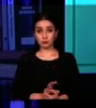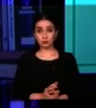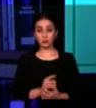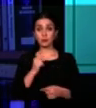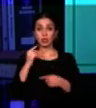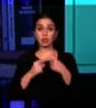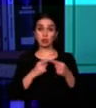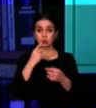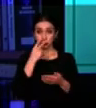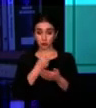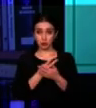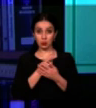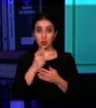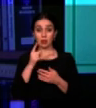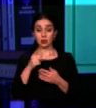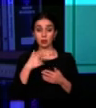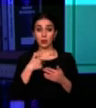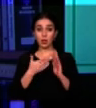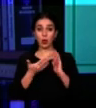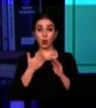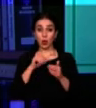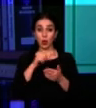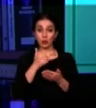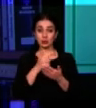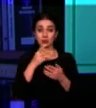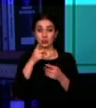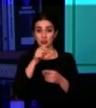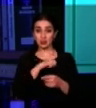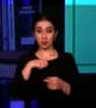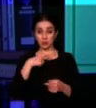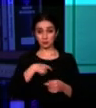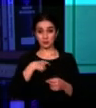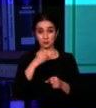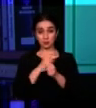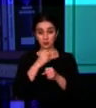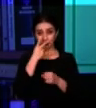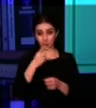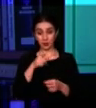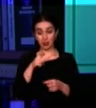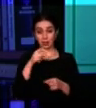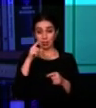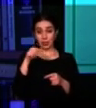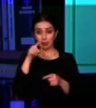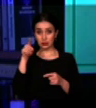Кейінгісіні көріп чықын, енді менден алдын шылешке қарекет қылын. Үлдізлерін топейін.